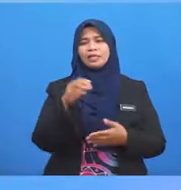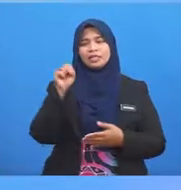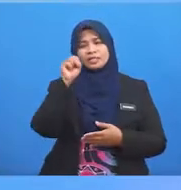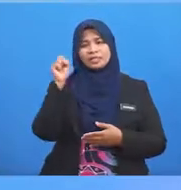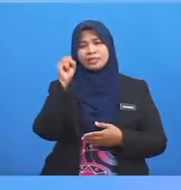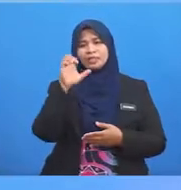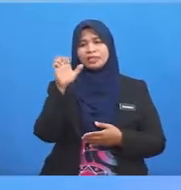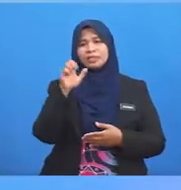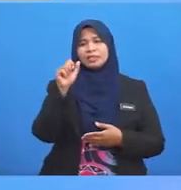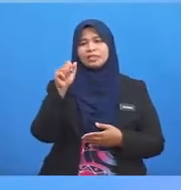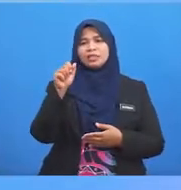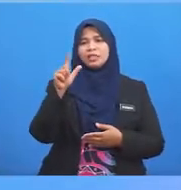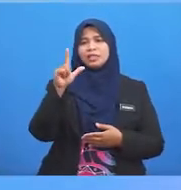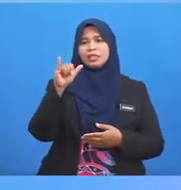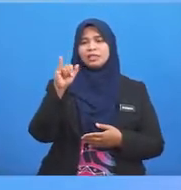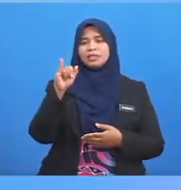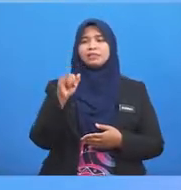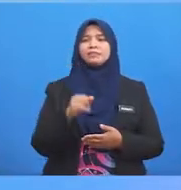Ali, iaitu Umar.